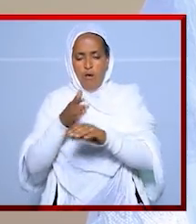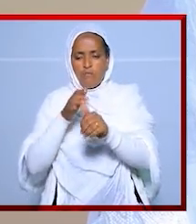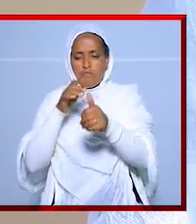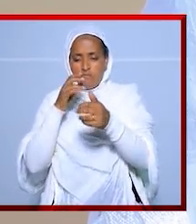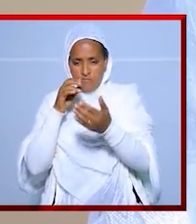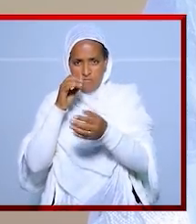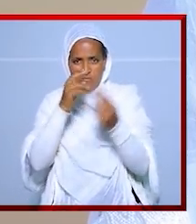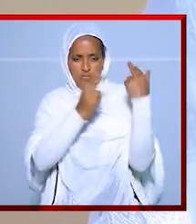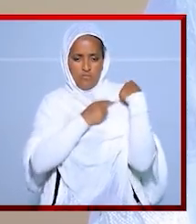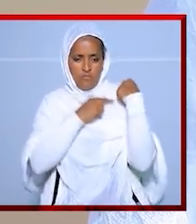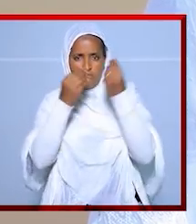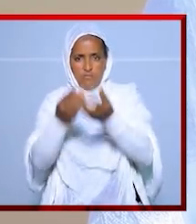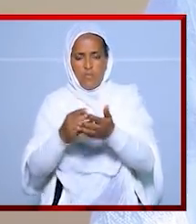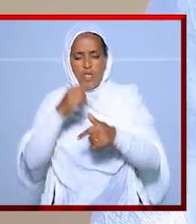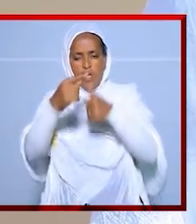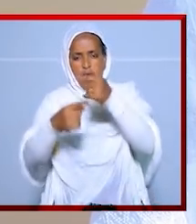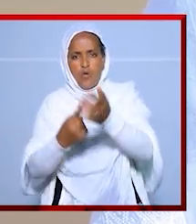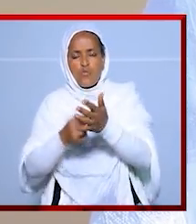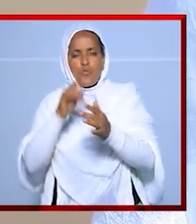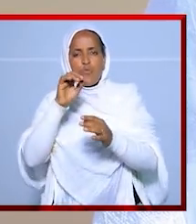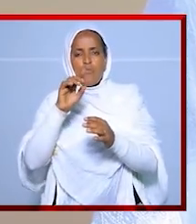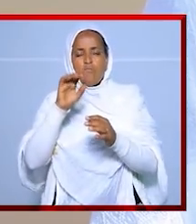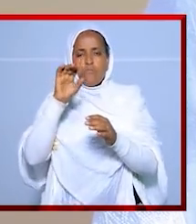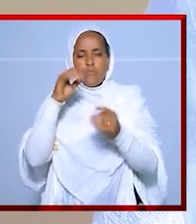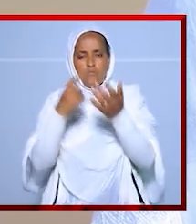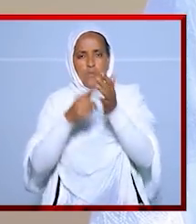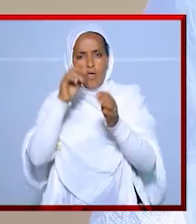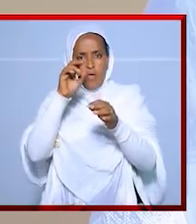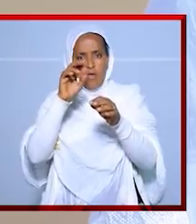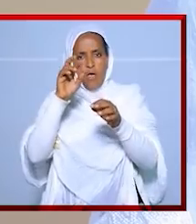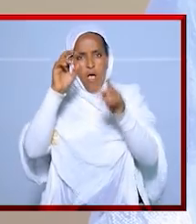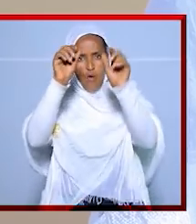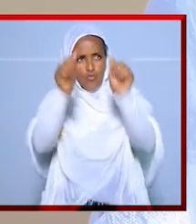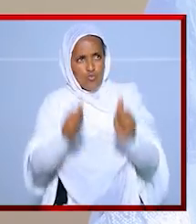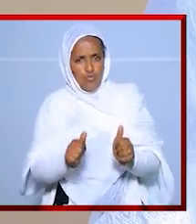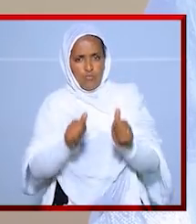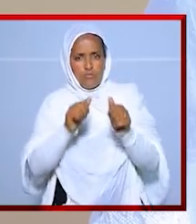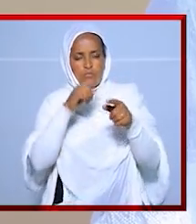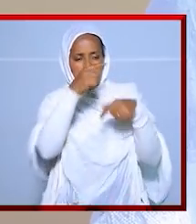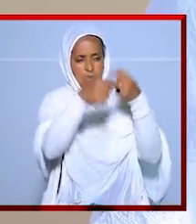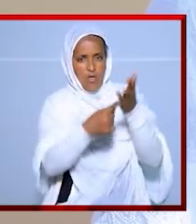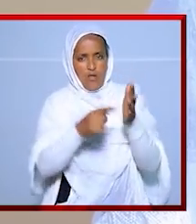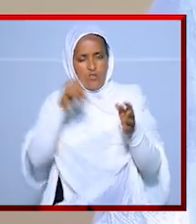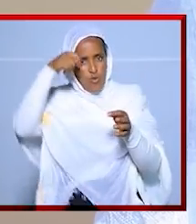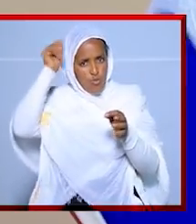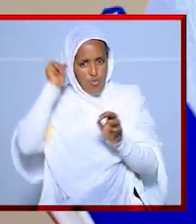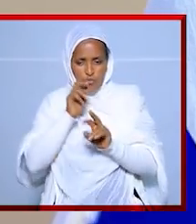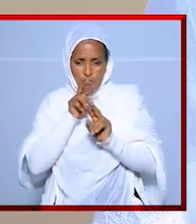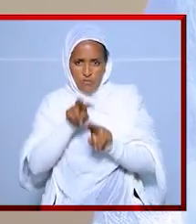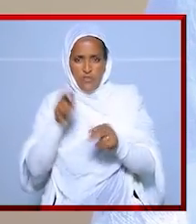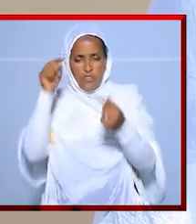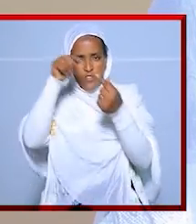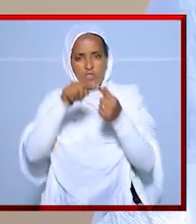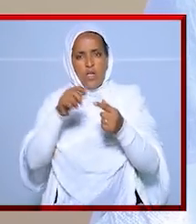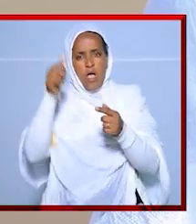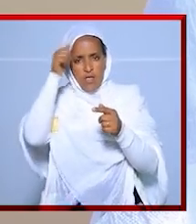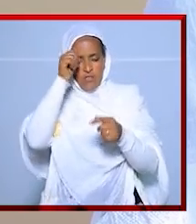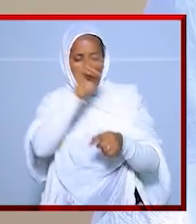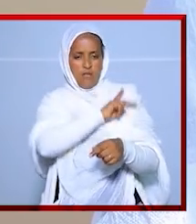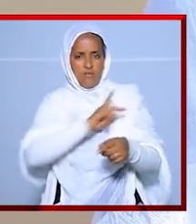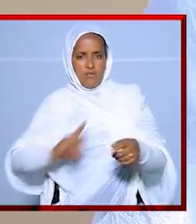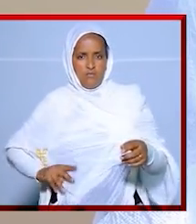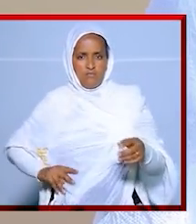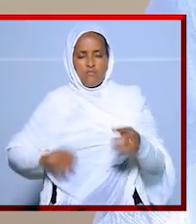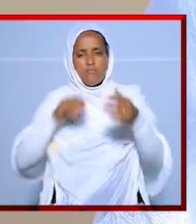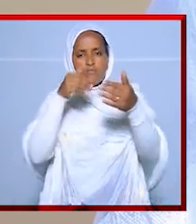የነበሩት ነገስታት ሲሾሙ ሄደው የሾሙት በሰሜኑ የሀገራችን ክፍል አክሱም ጽዮን በነበረው ስርዓት ነው። አጼ ቴዎድሮስን ተመልክተን እስከ አጼ